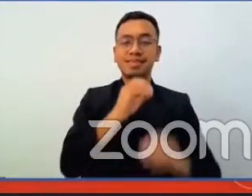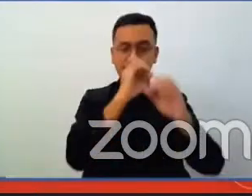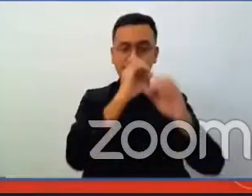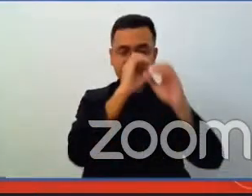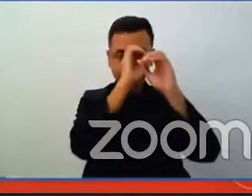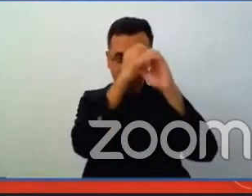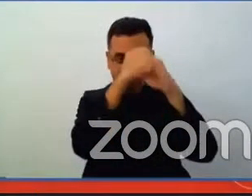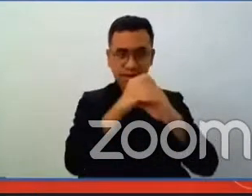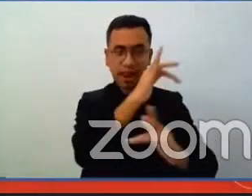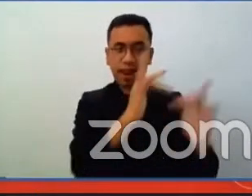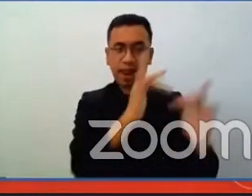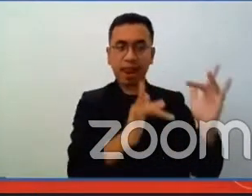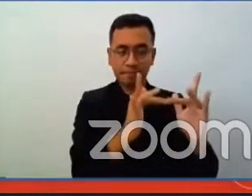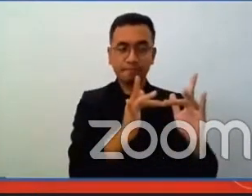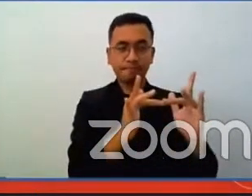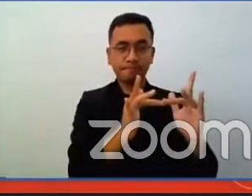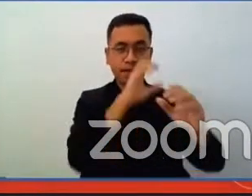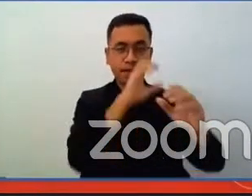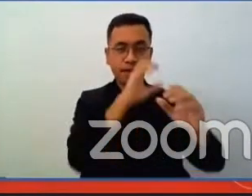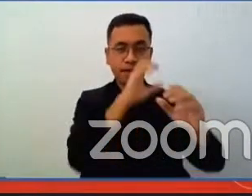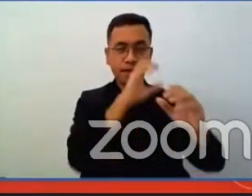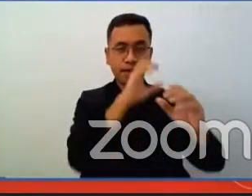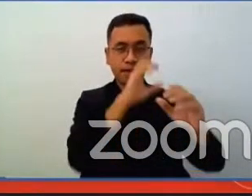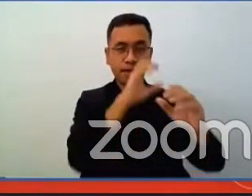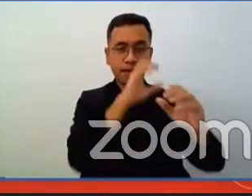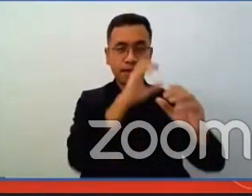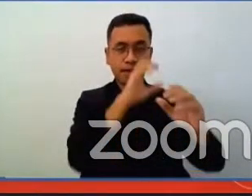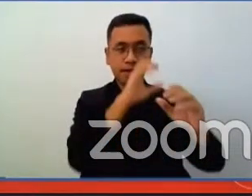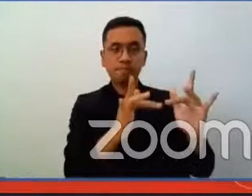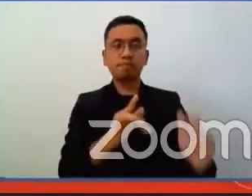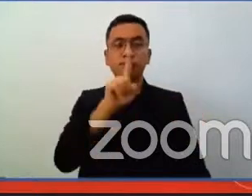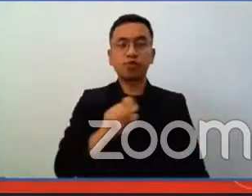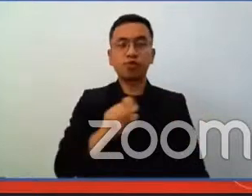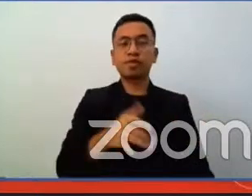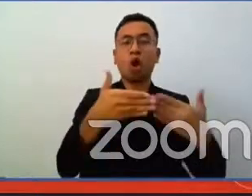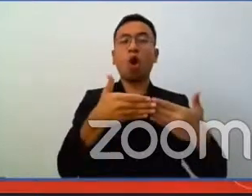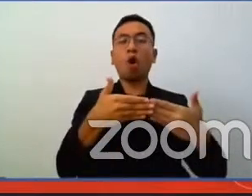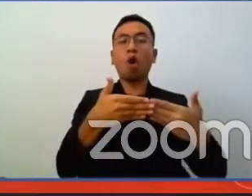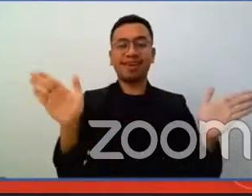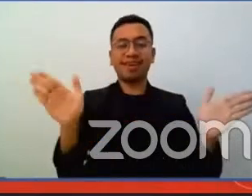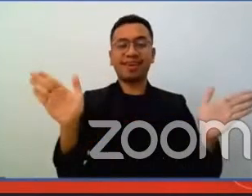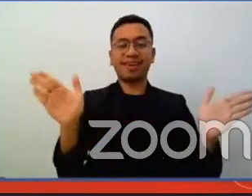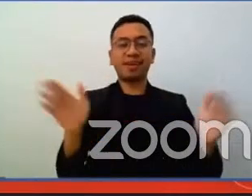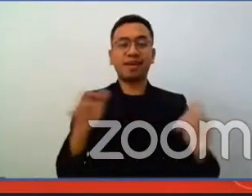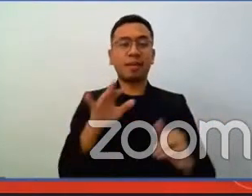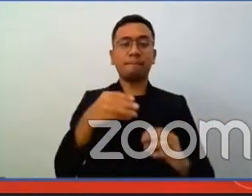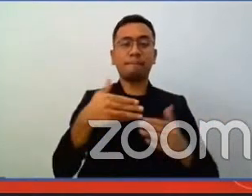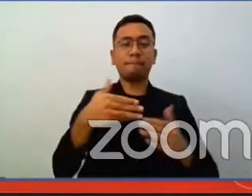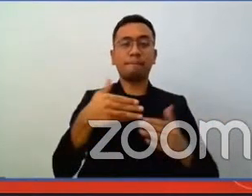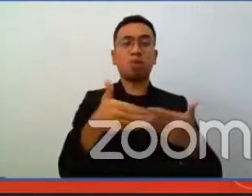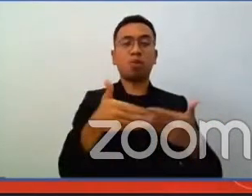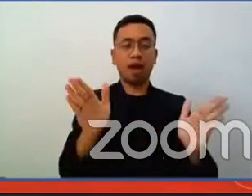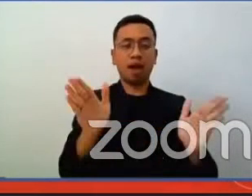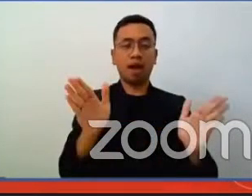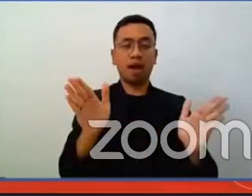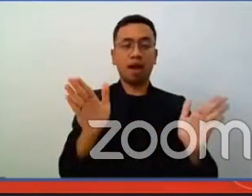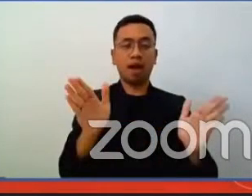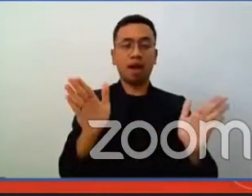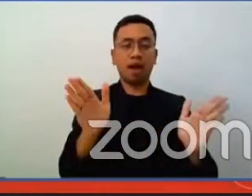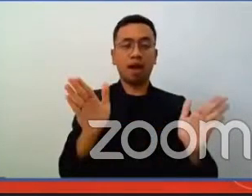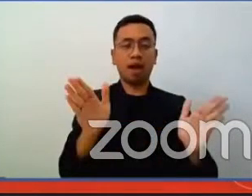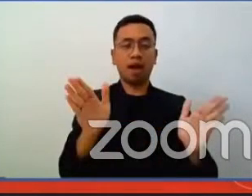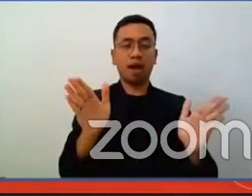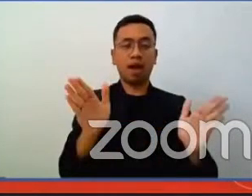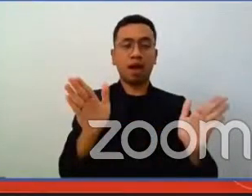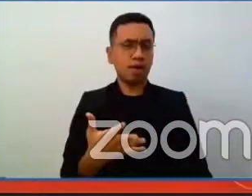maya, virtual maya, maya lab maya tersebut harusnya open-ended. Kenapa? Artinya open-ended